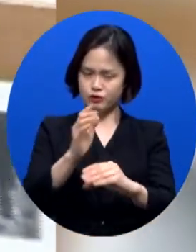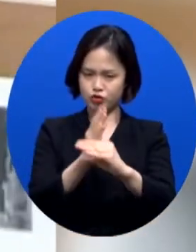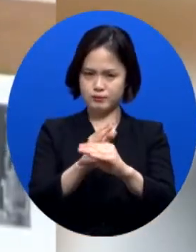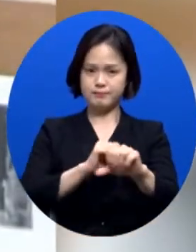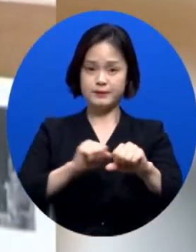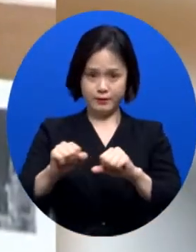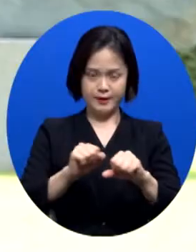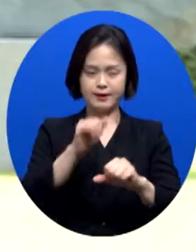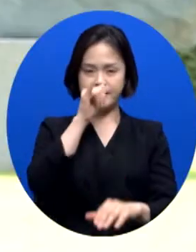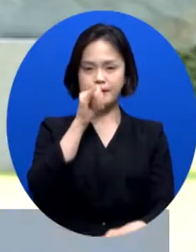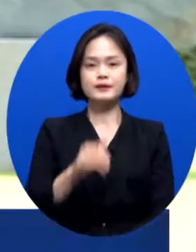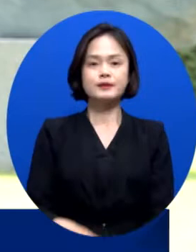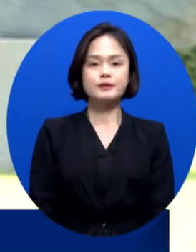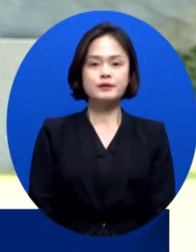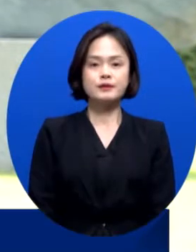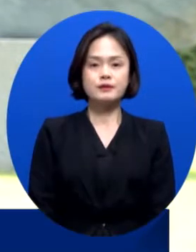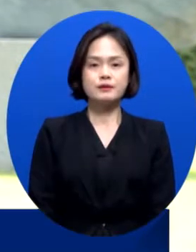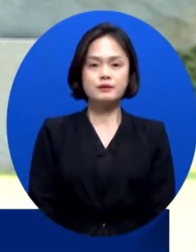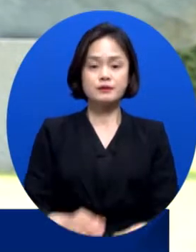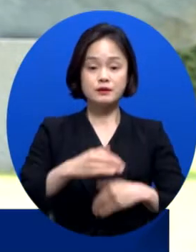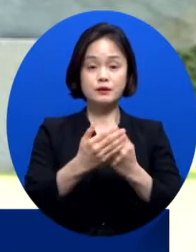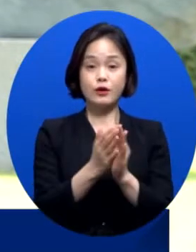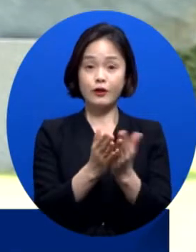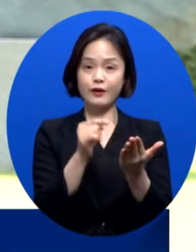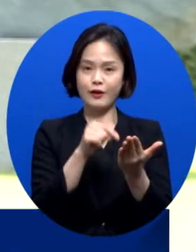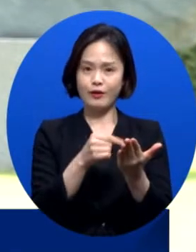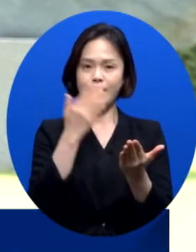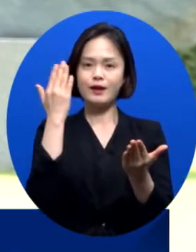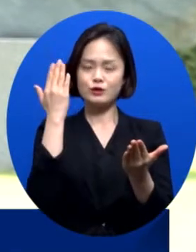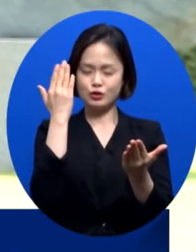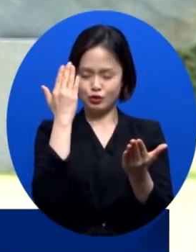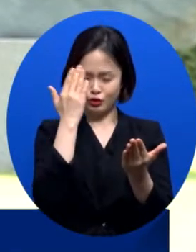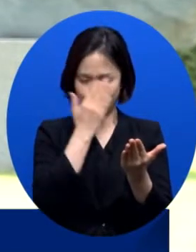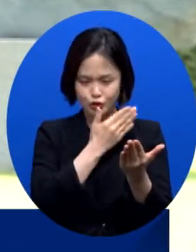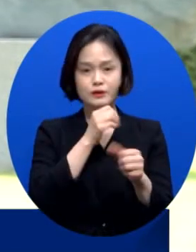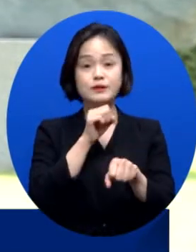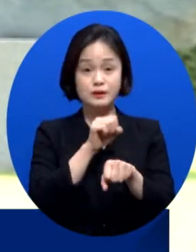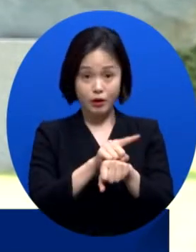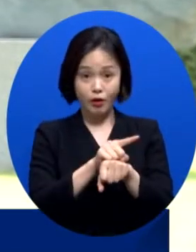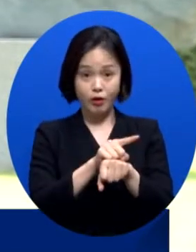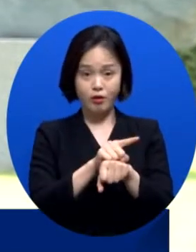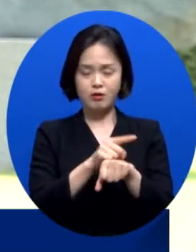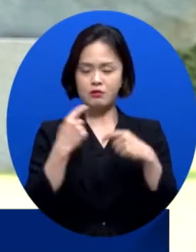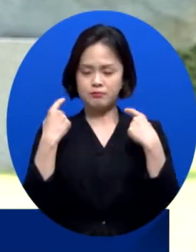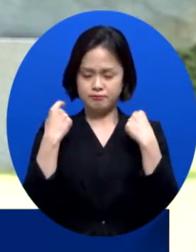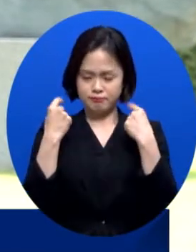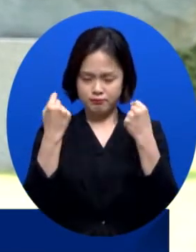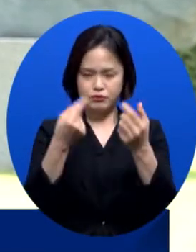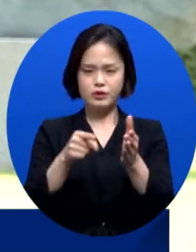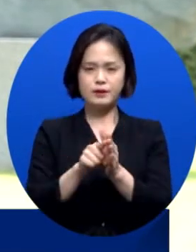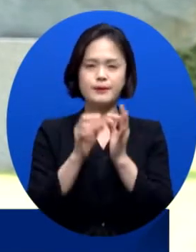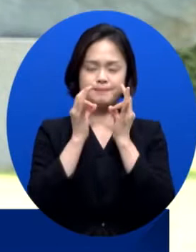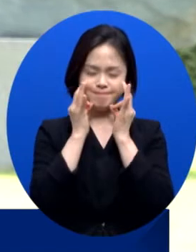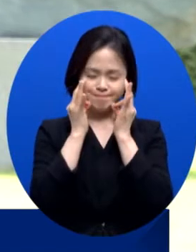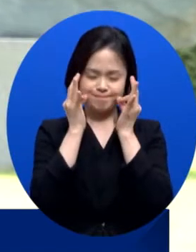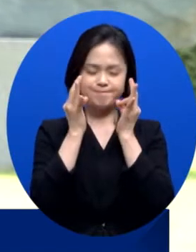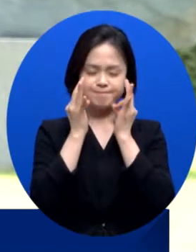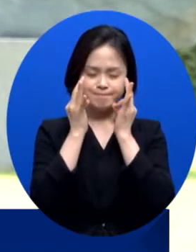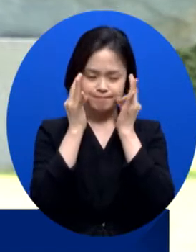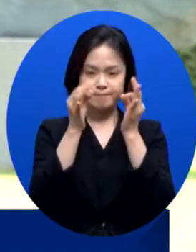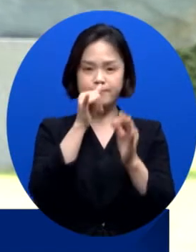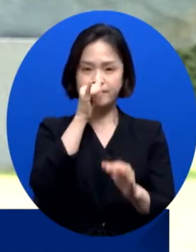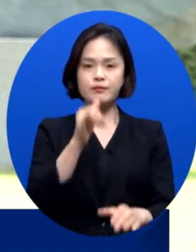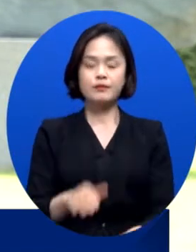냈습니다. 성경적으로 순수성을 지금까지 유지하려고 최선을 다했다